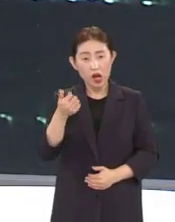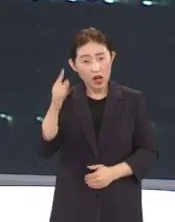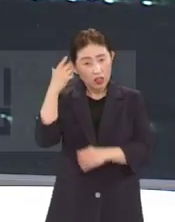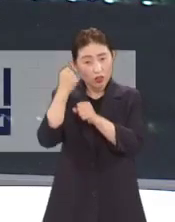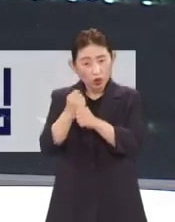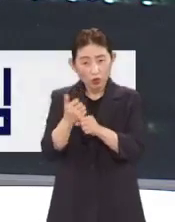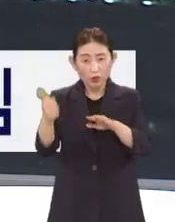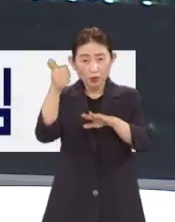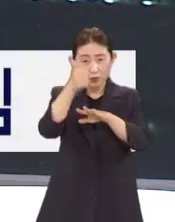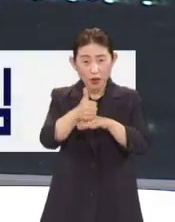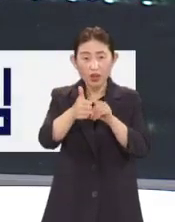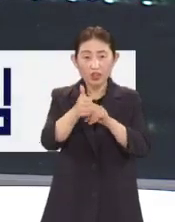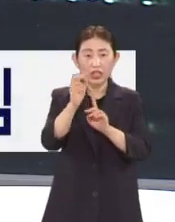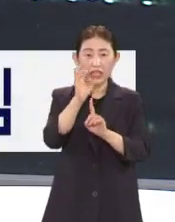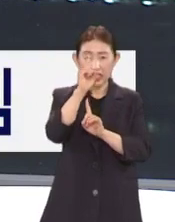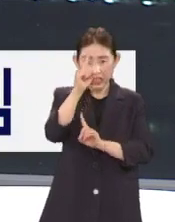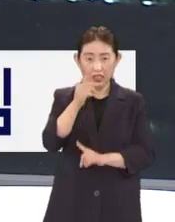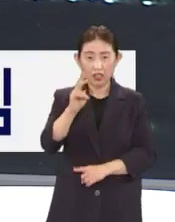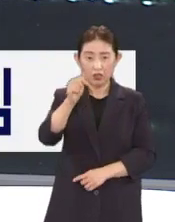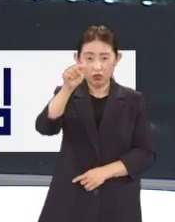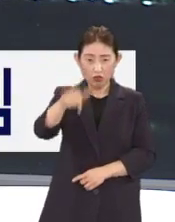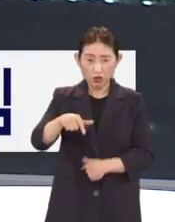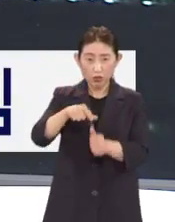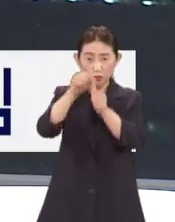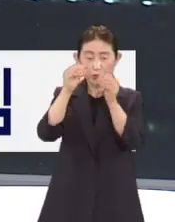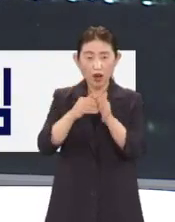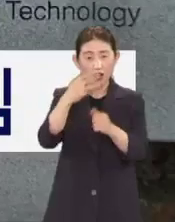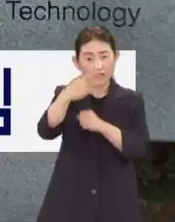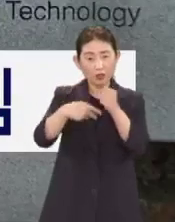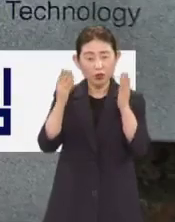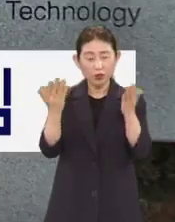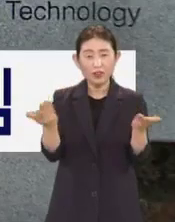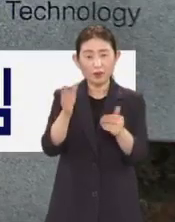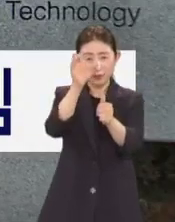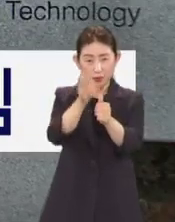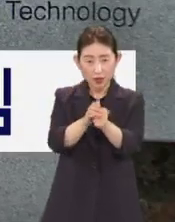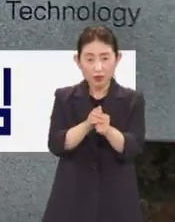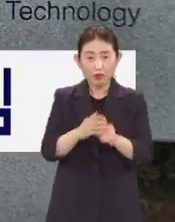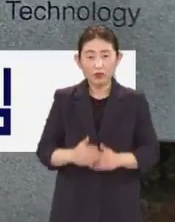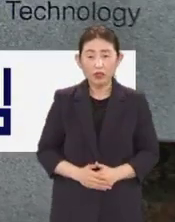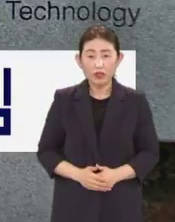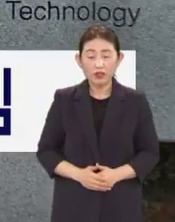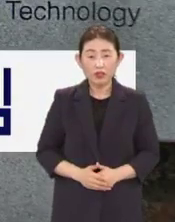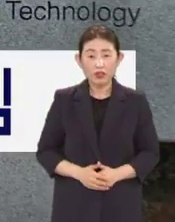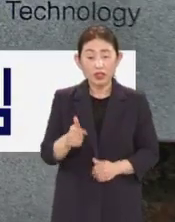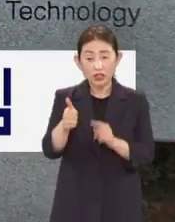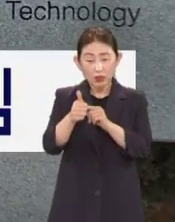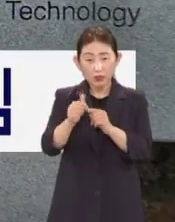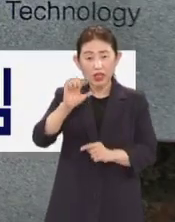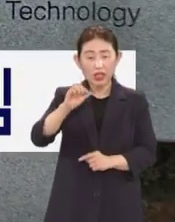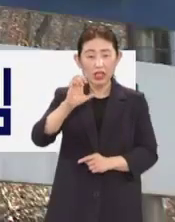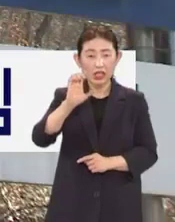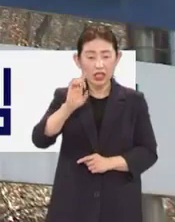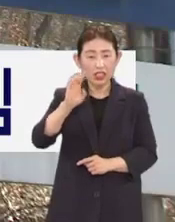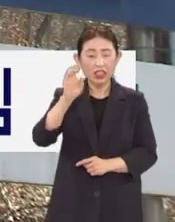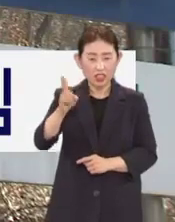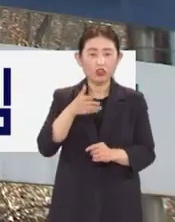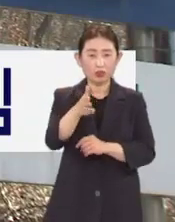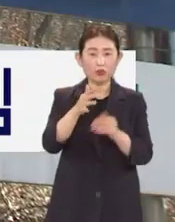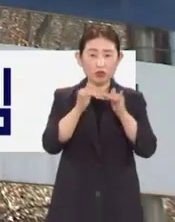화학연구원 신임원장의 이영국 책임연구원이 선임돼 3년간의 임기를 시작합니다 LED 소자 분야